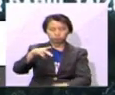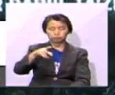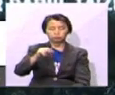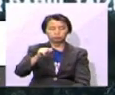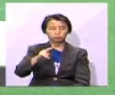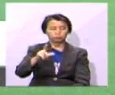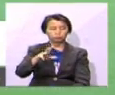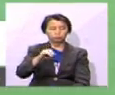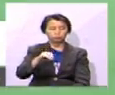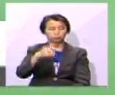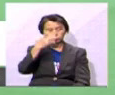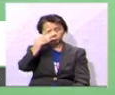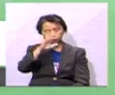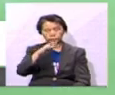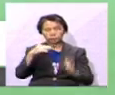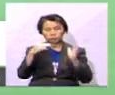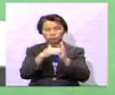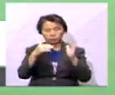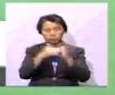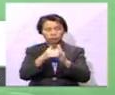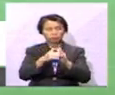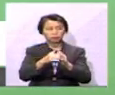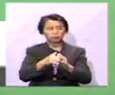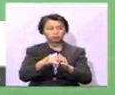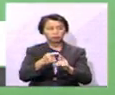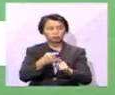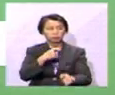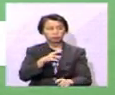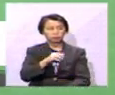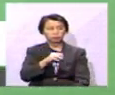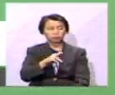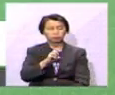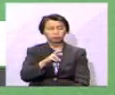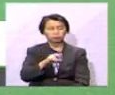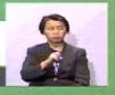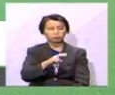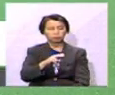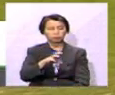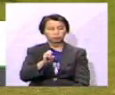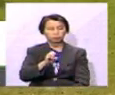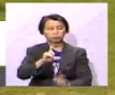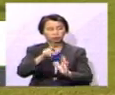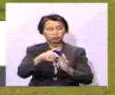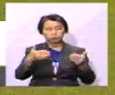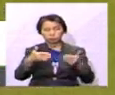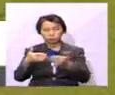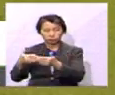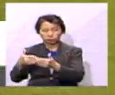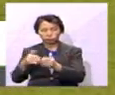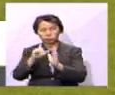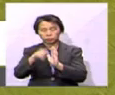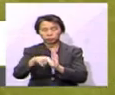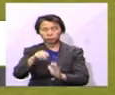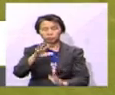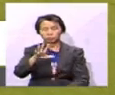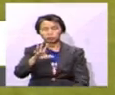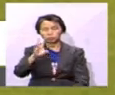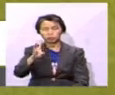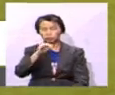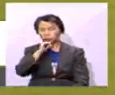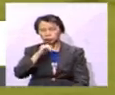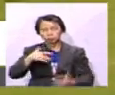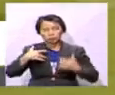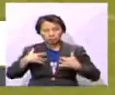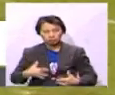Jose bijak menghalang segala percaturan Ulysses Morais. Perlawanan yang disambung semula pada minit ke-57 tidak melemahkan